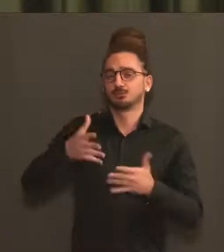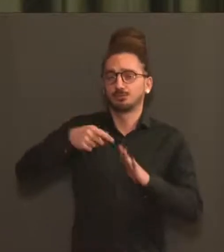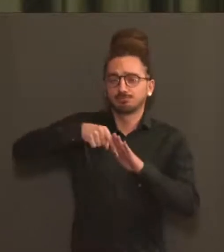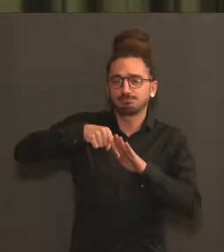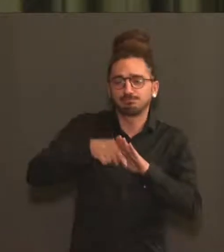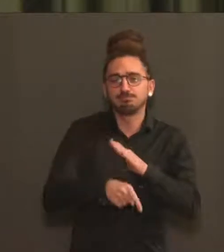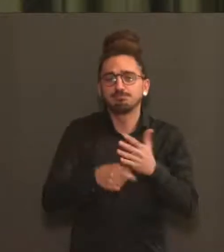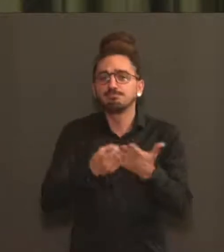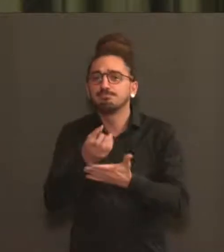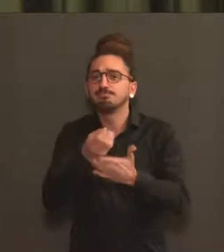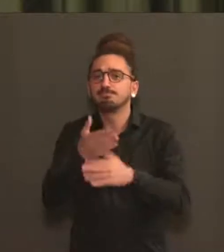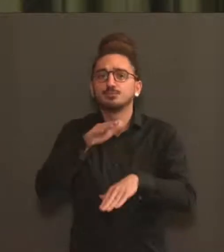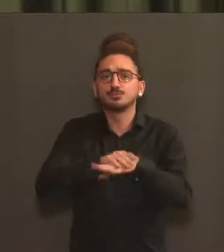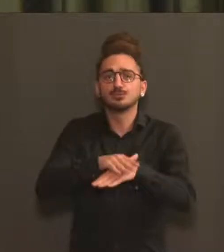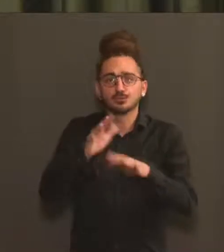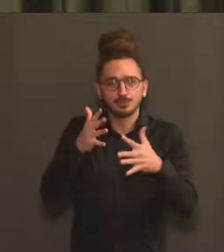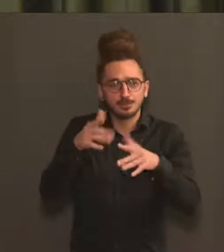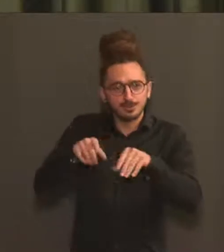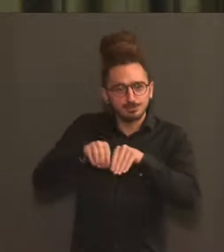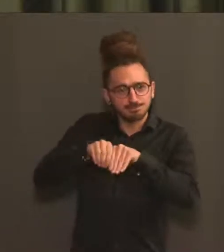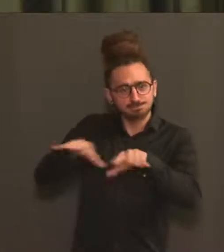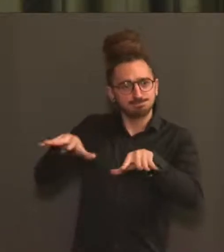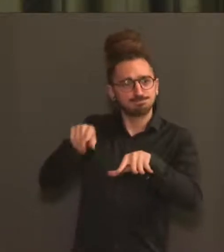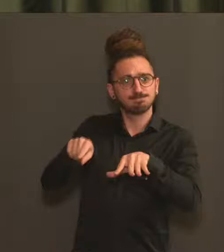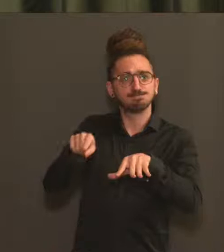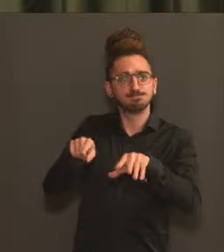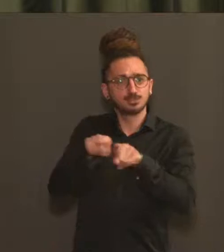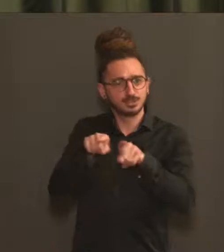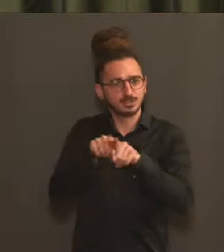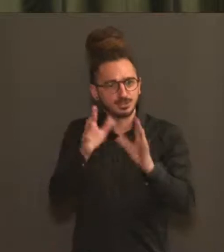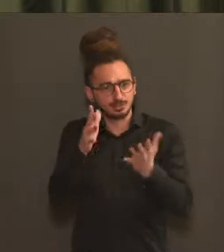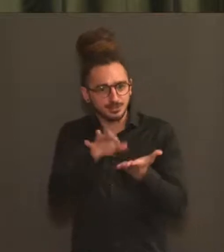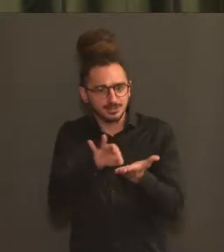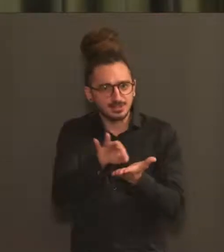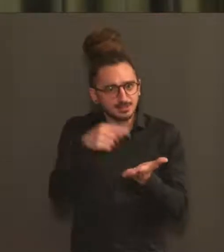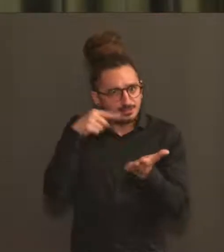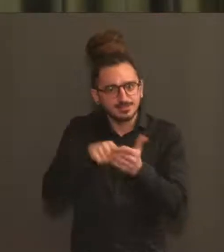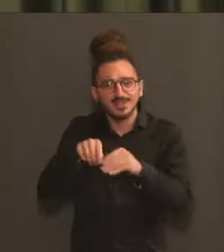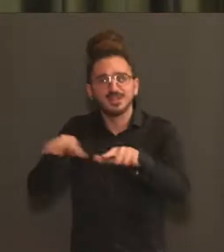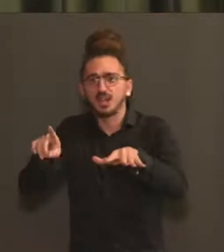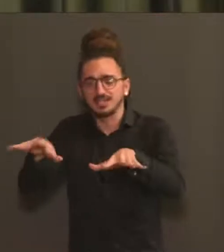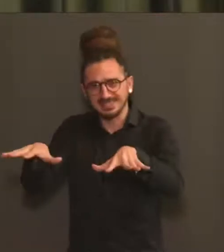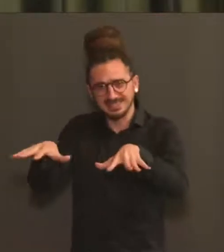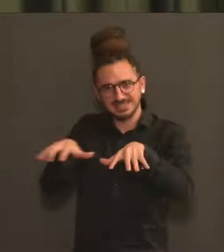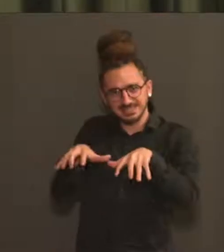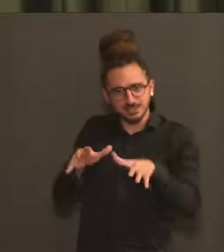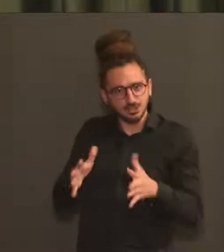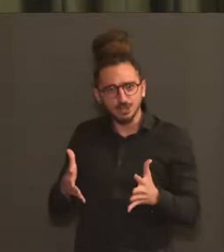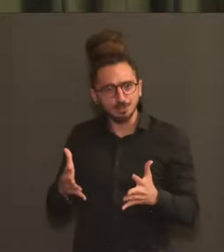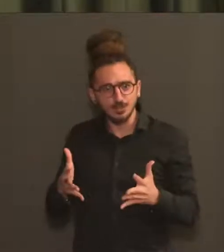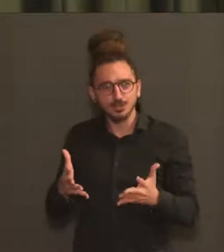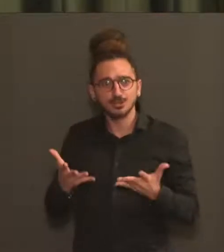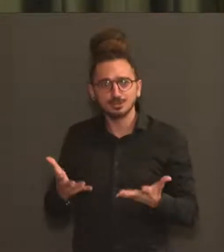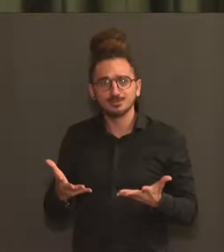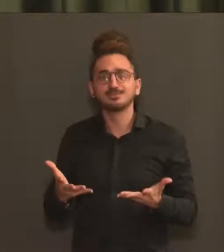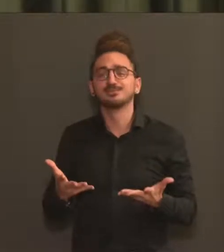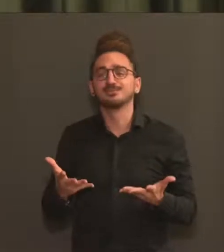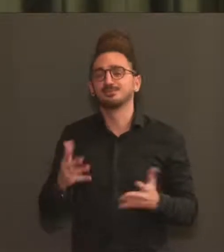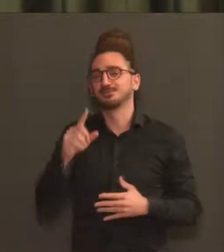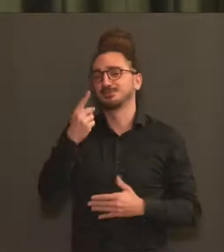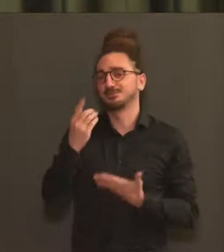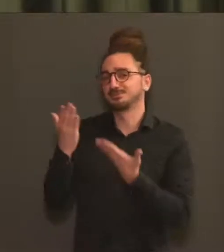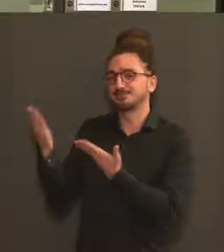mises en place pour lutter contre cette épidémie. Et nous allons donc commencer avec le docteur Van Latem qui va nous faire un point de la situation.